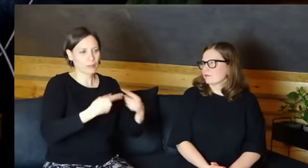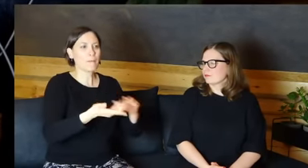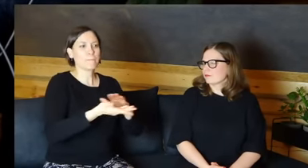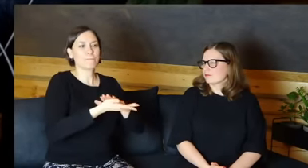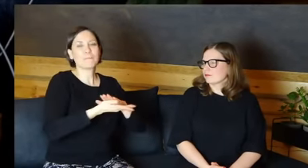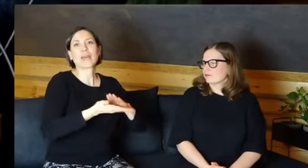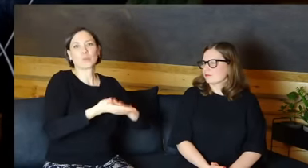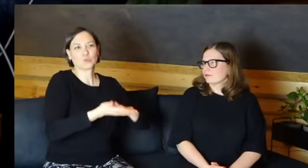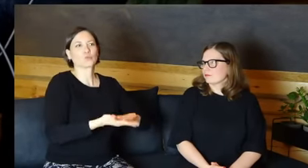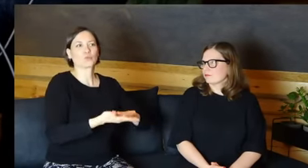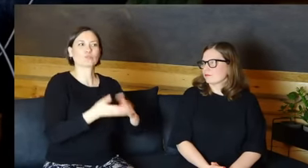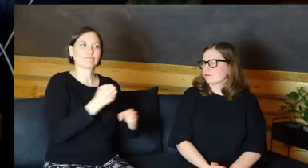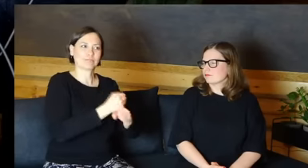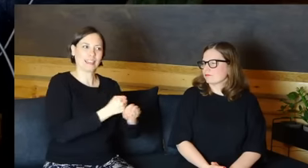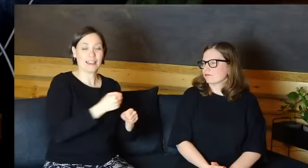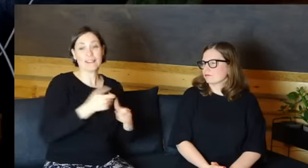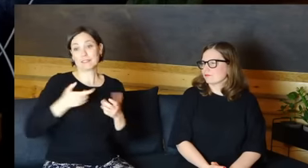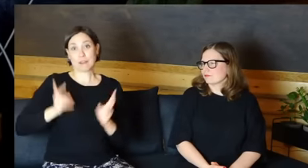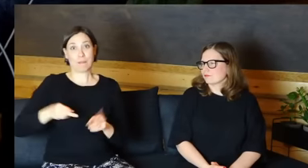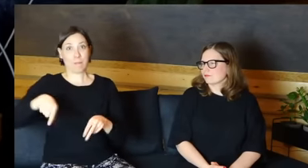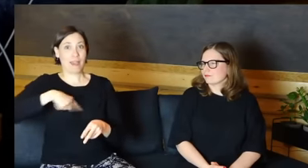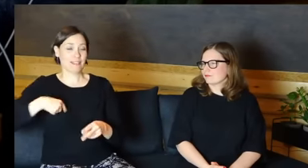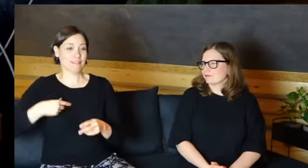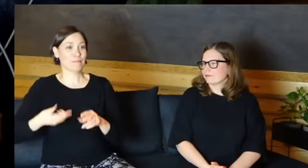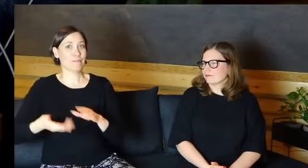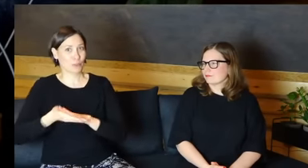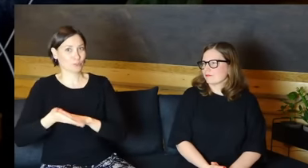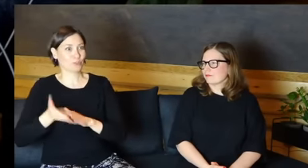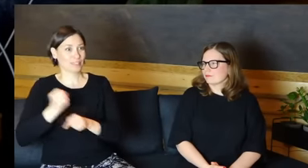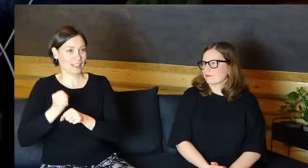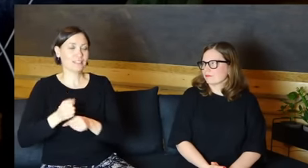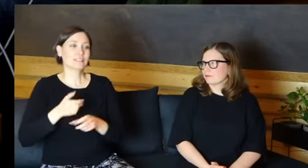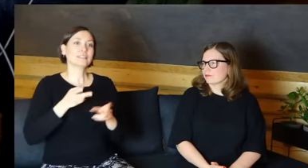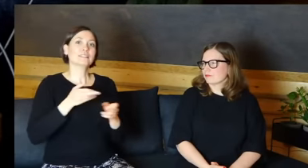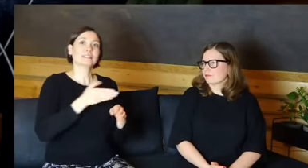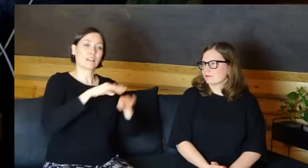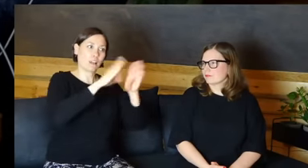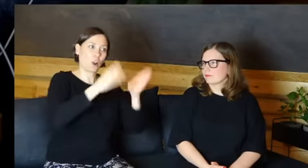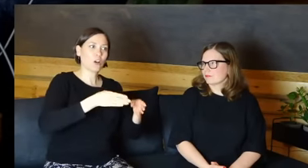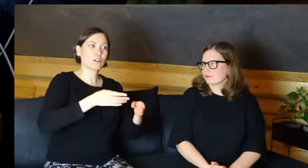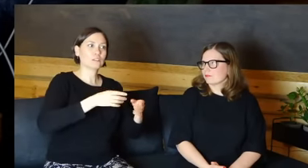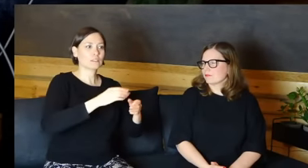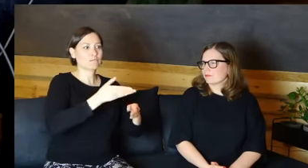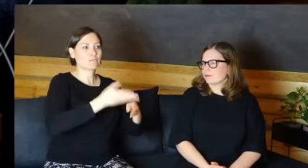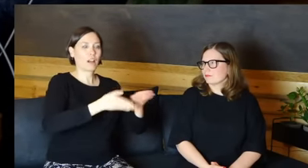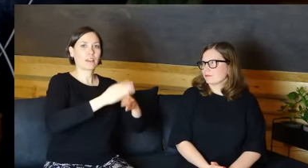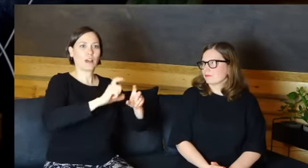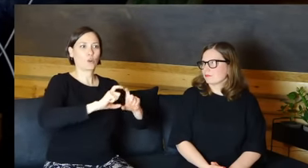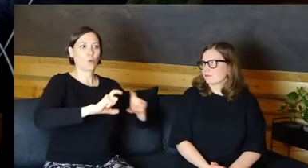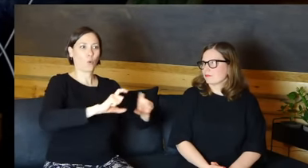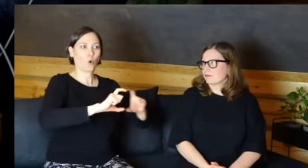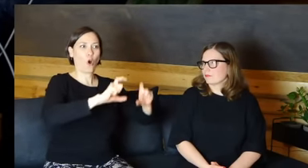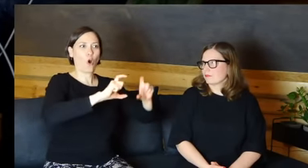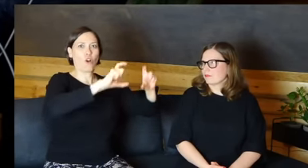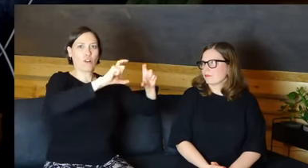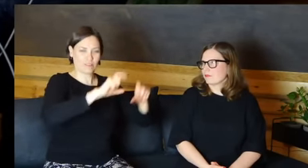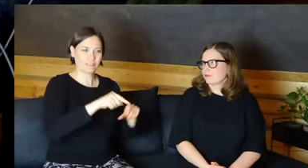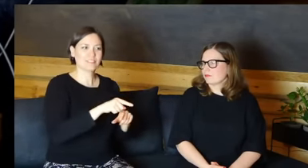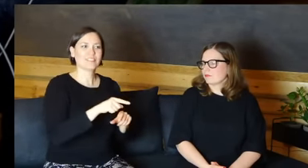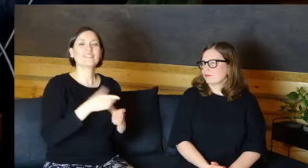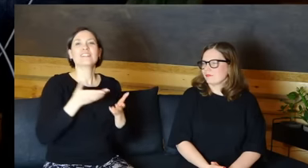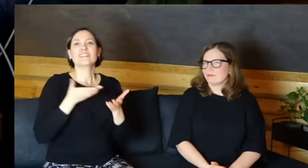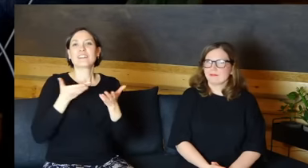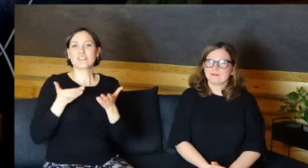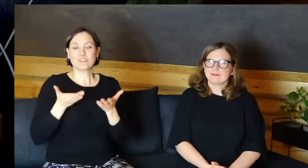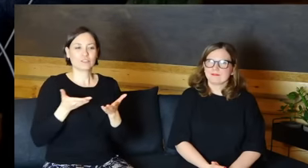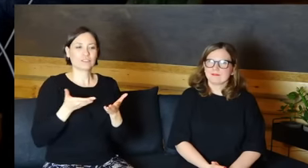Niitä me on tässä rakenneltu. Ja sitten ollaan siinä runkovaiheessa. Ja voisiko sanoa niin, että nyt tässä nämä viimeiset vuodet, niin ollaan sitten oltu